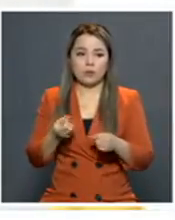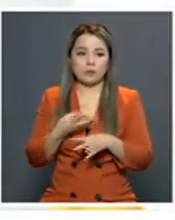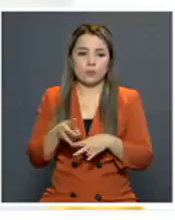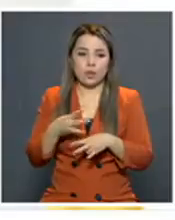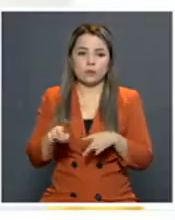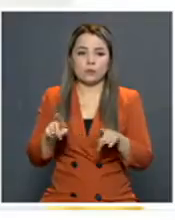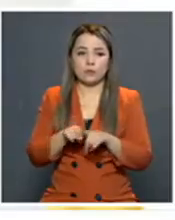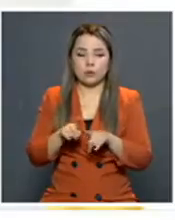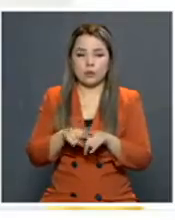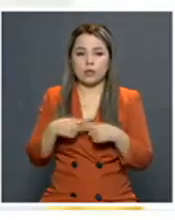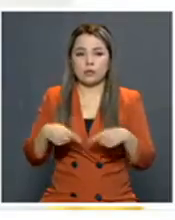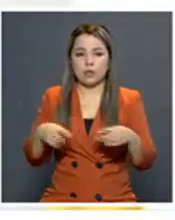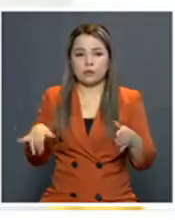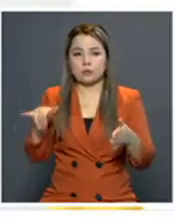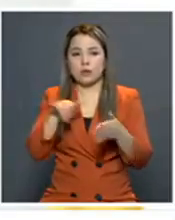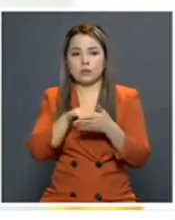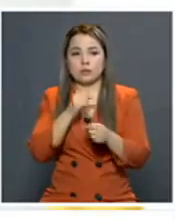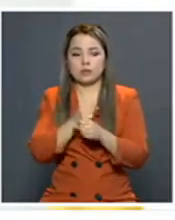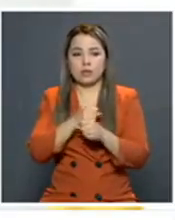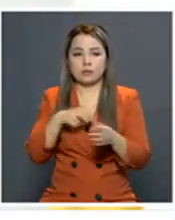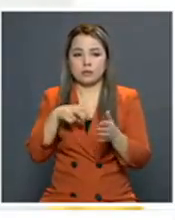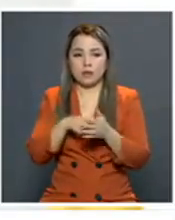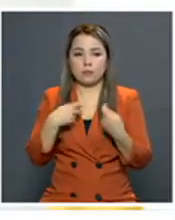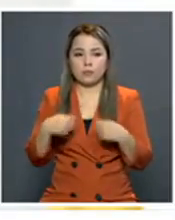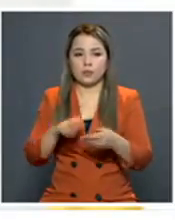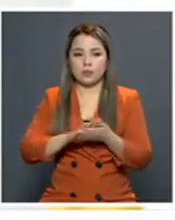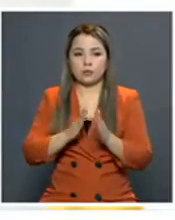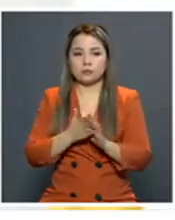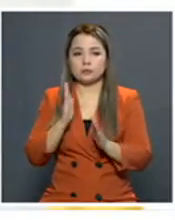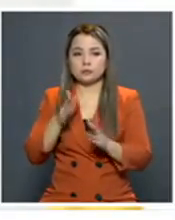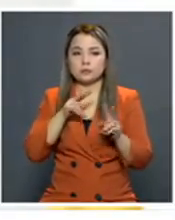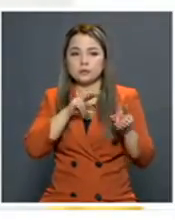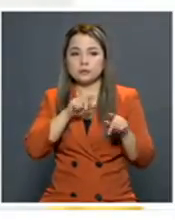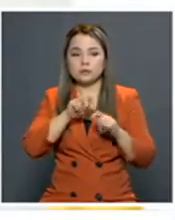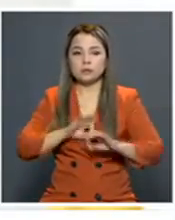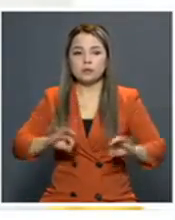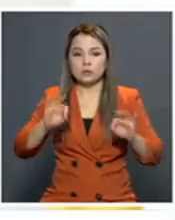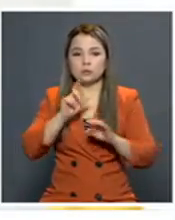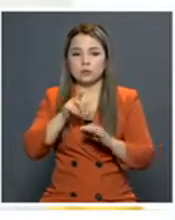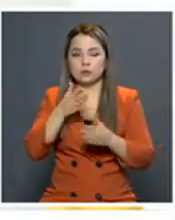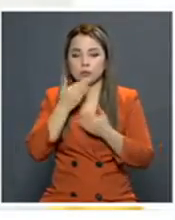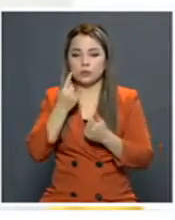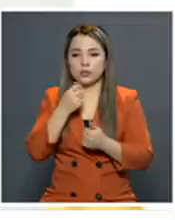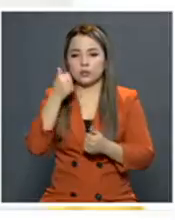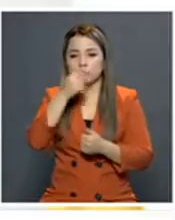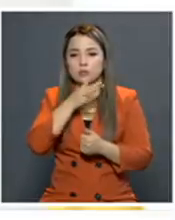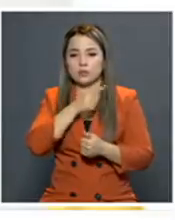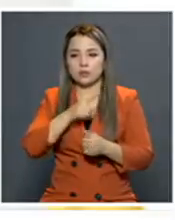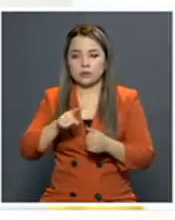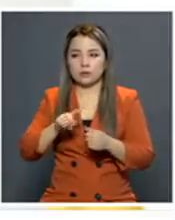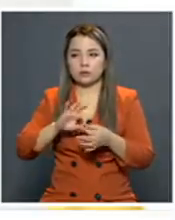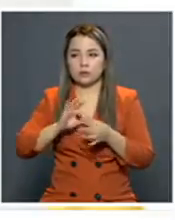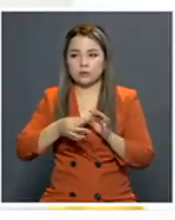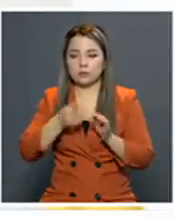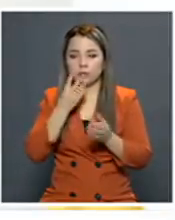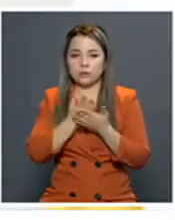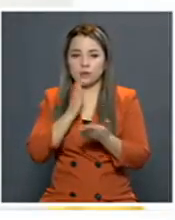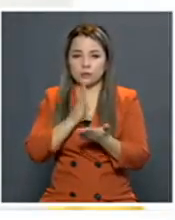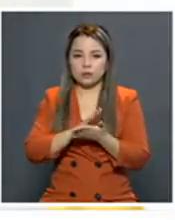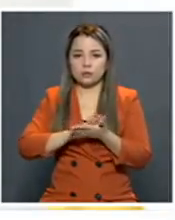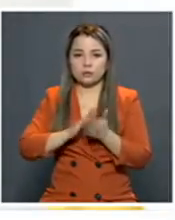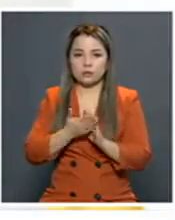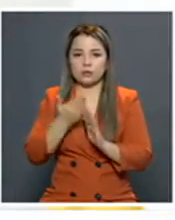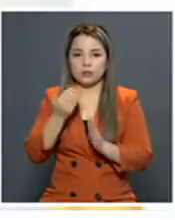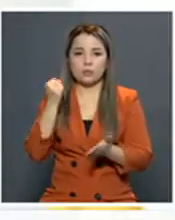өнімдер өзге жапсырмамен сатылып кетіп жатыр. Оны қадағалап жатқан ешкім жоқ. Бұл мәселені бір жыл көлемінде ұзақ талқыладық. Осындай шешімге келдік.